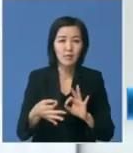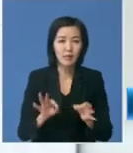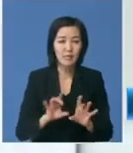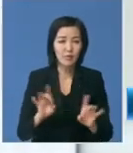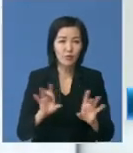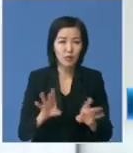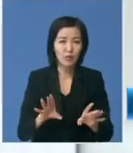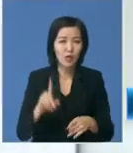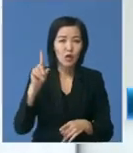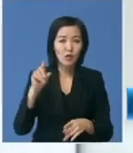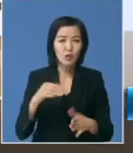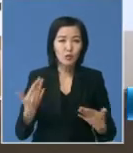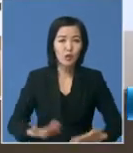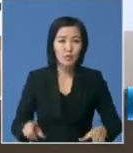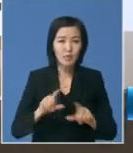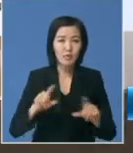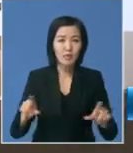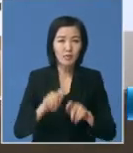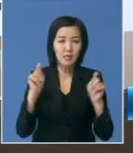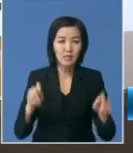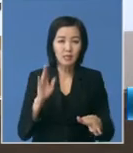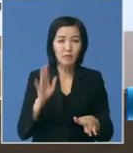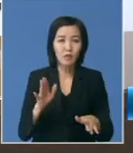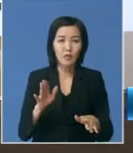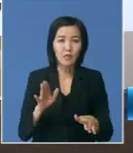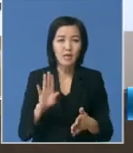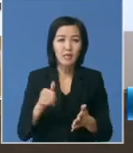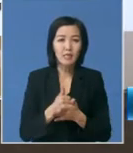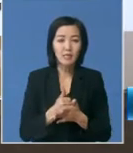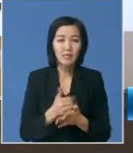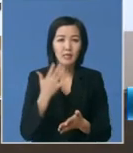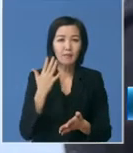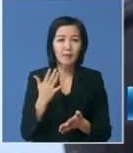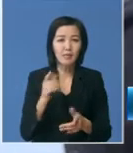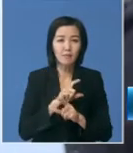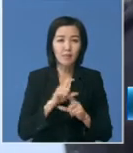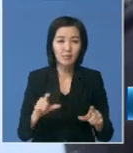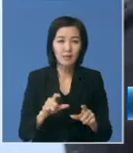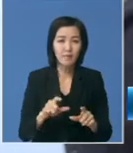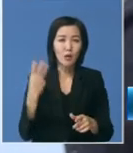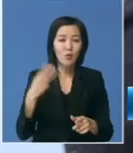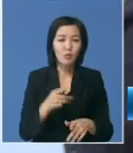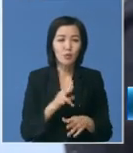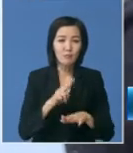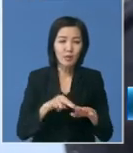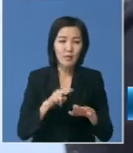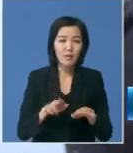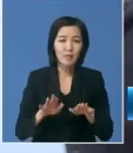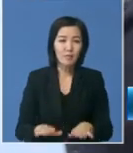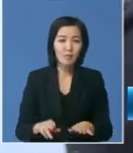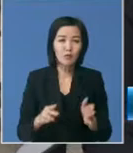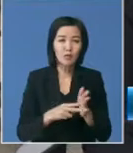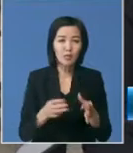мән-мағынасына тоқталды. Сонымен қатар 100 әлеуметтік нысан қолданысқа берілетінін айтты. Негізгілерін атап өтсек, 5 мектеп, 30 полицейлік